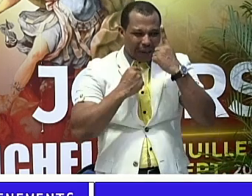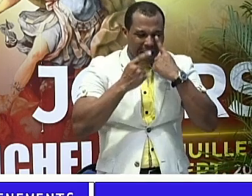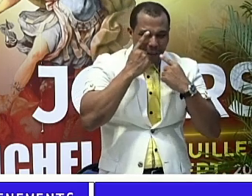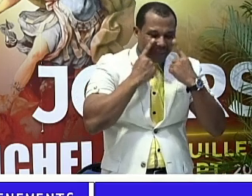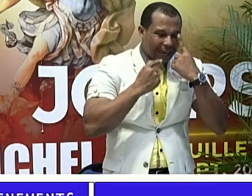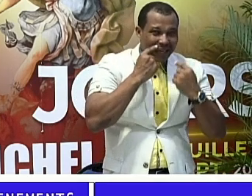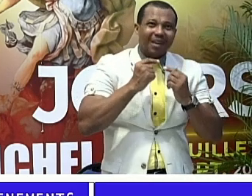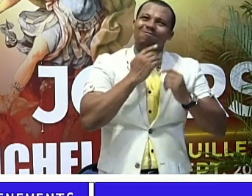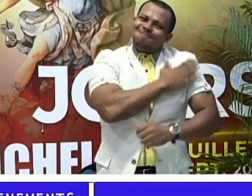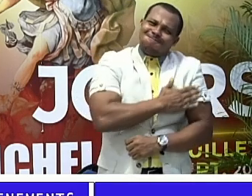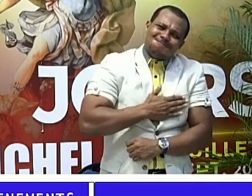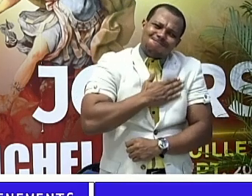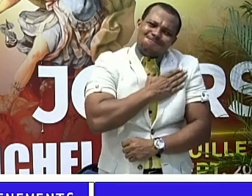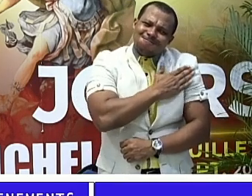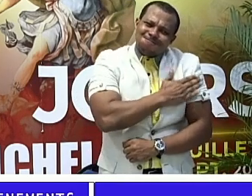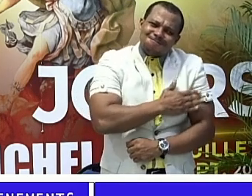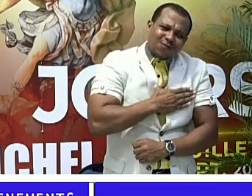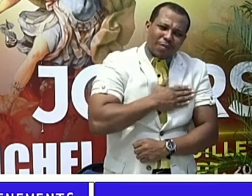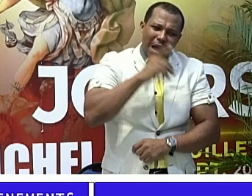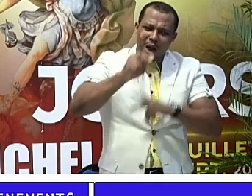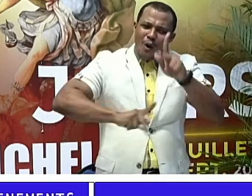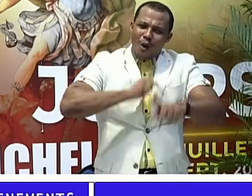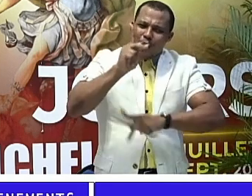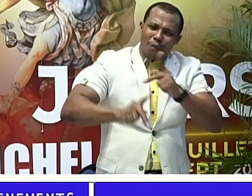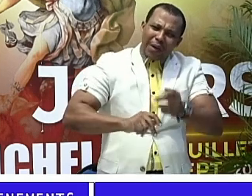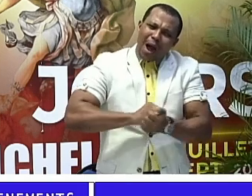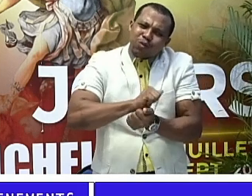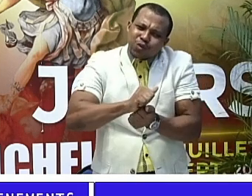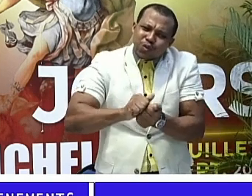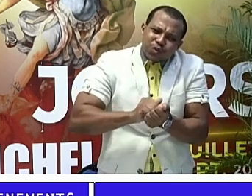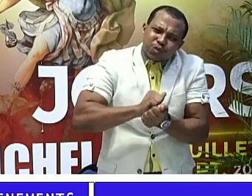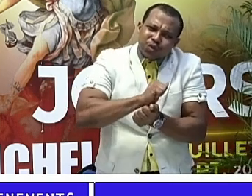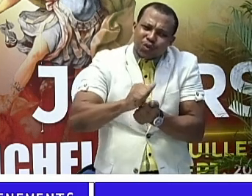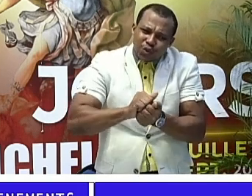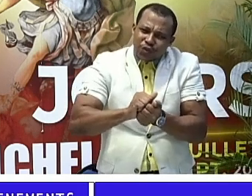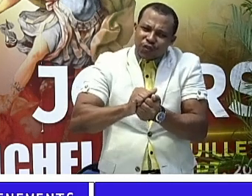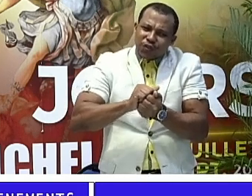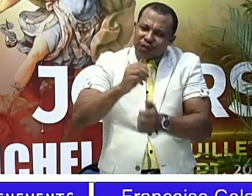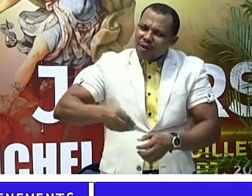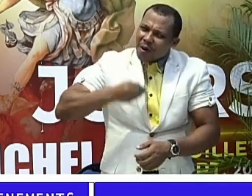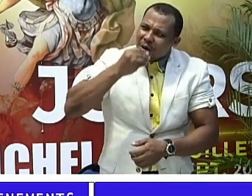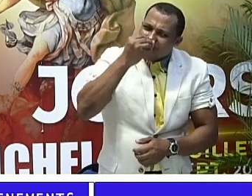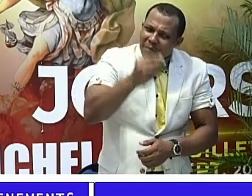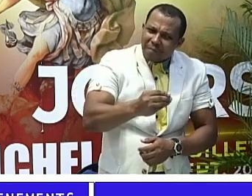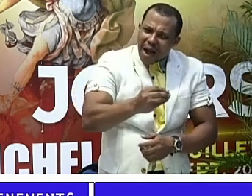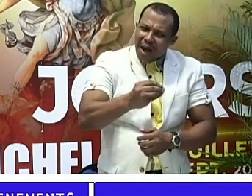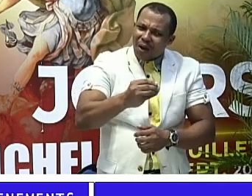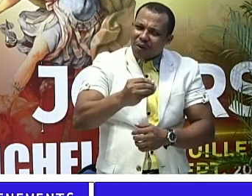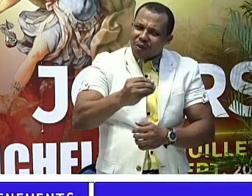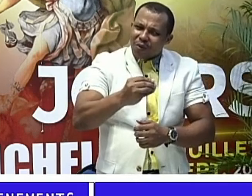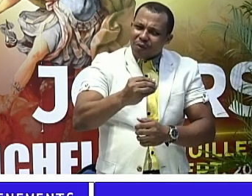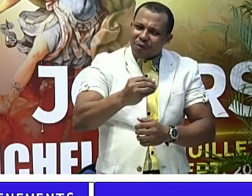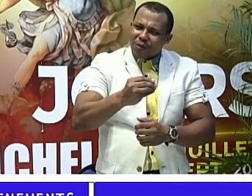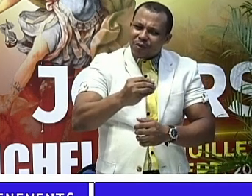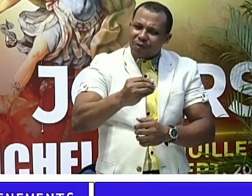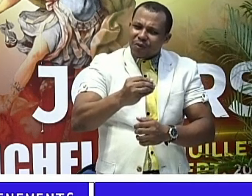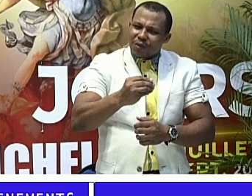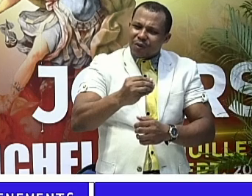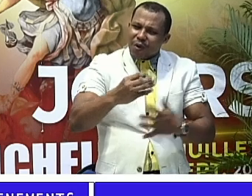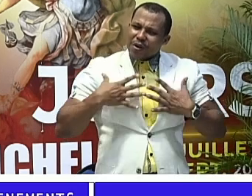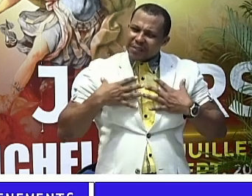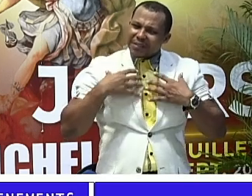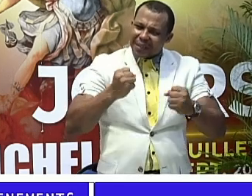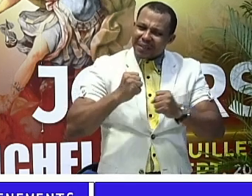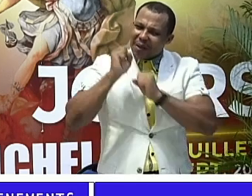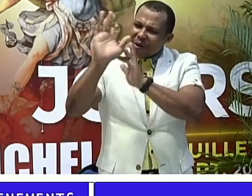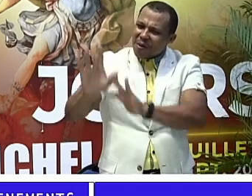tout le monde qui a crié au papa. Namando, par l'entremise de maman Marie, pitié pour